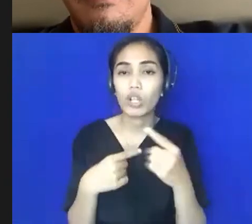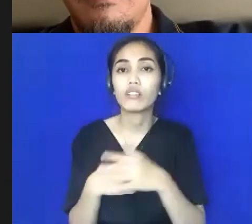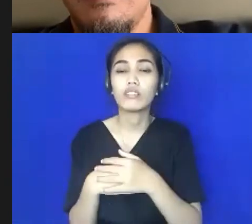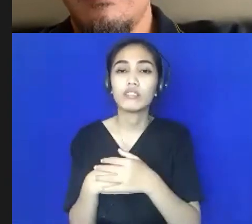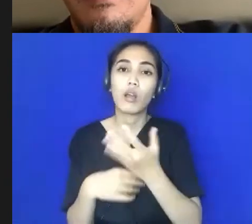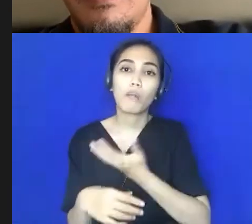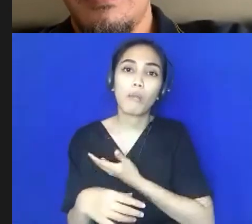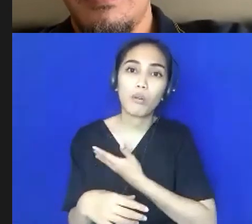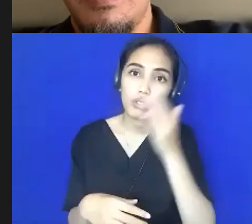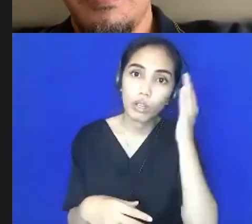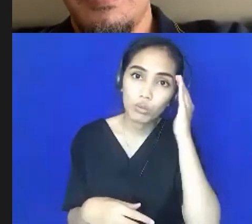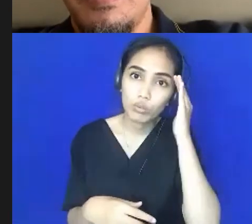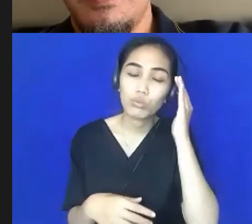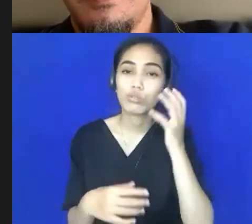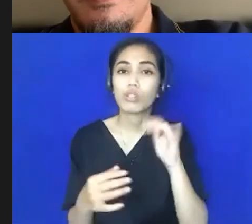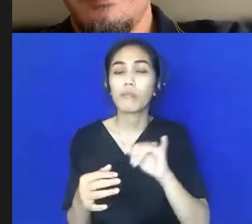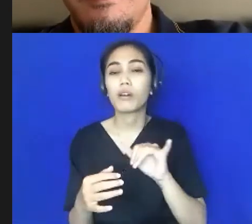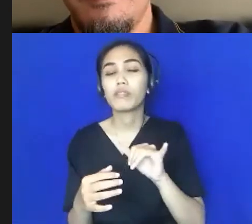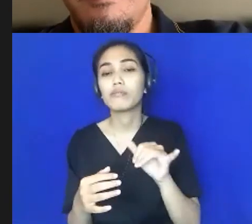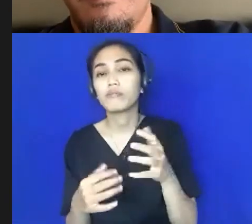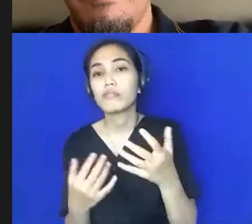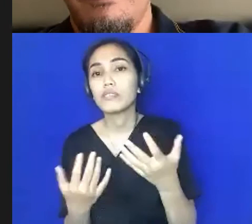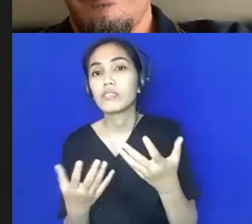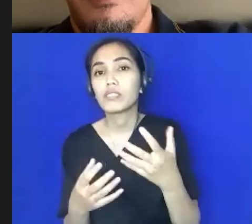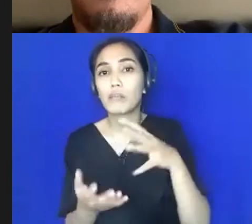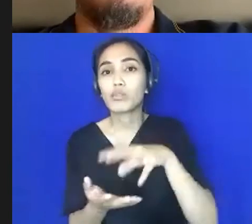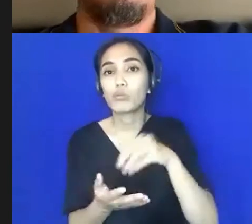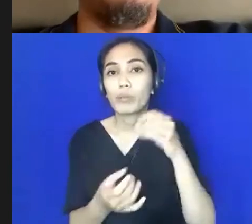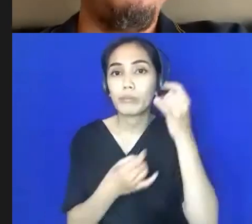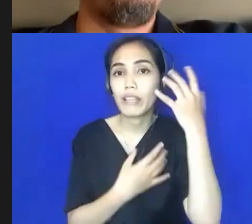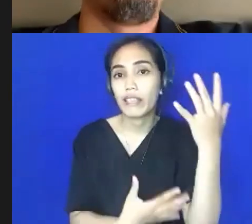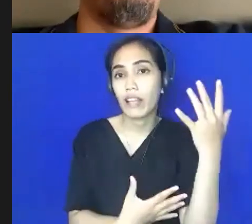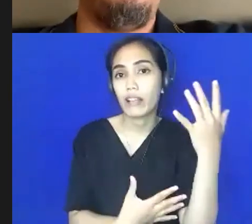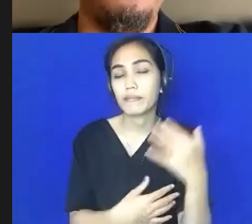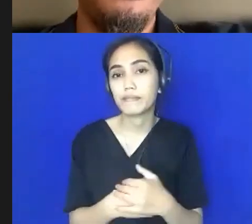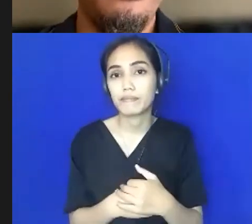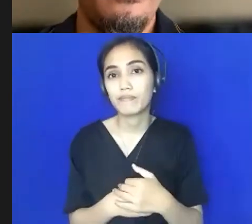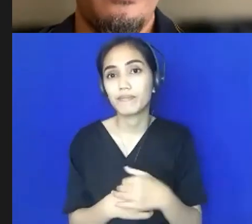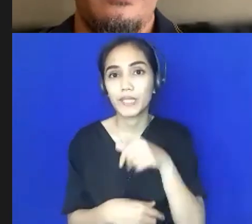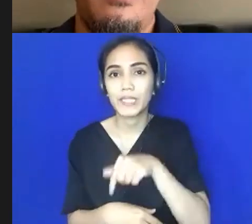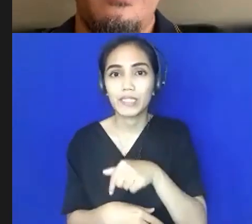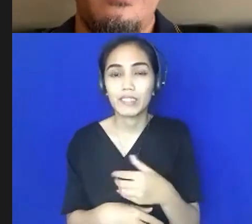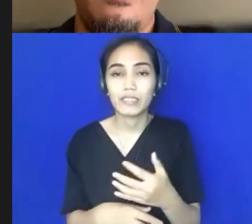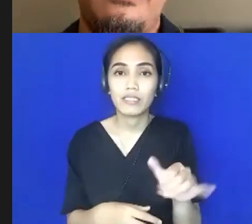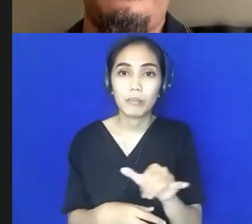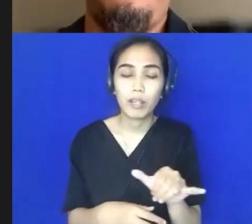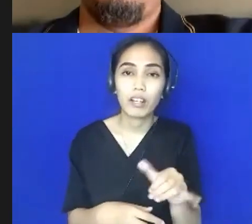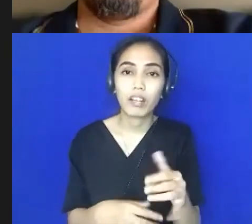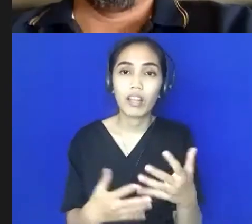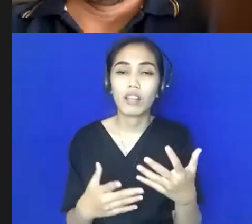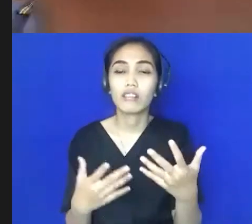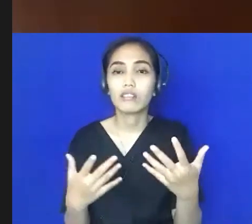tahu dan yang mempunyai sumber berita gitu. Dan saya kira ini sejalan dengan apa